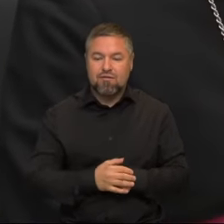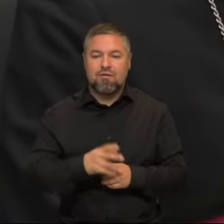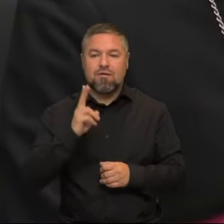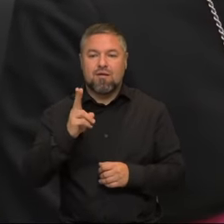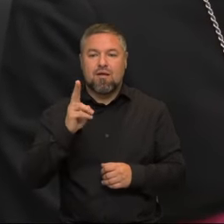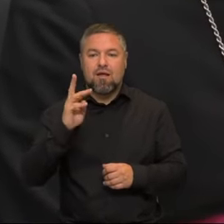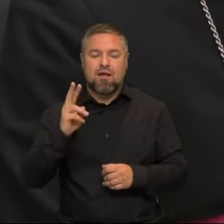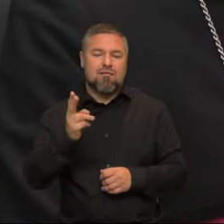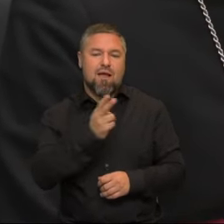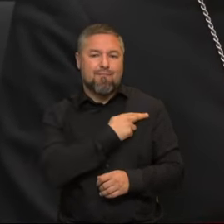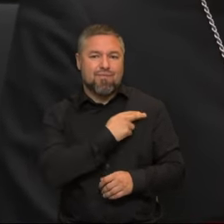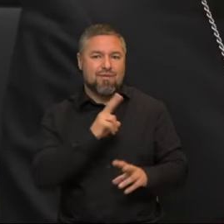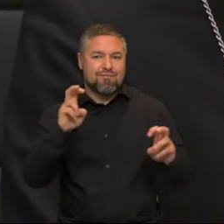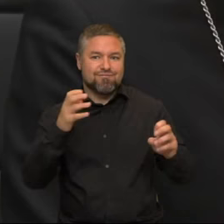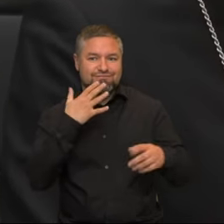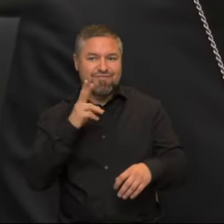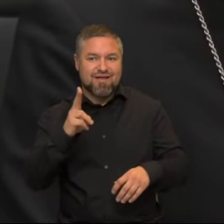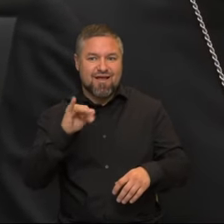Capitano.